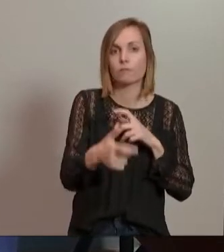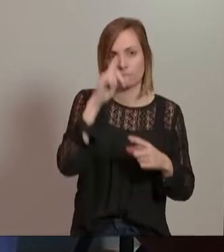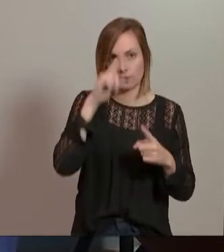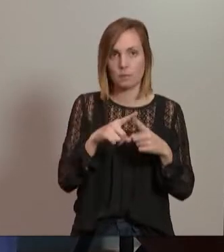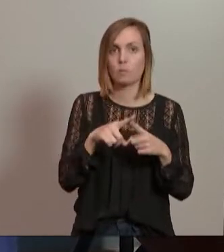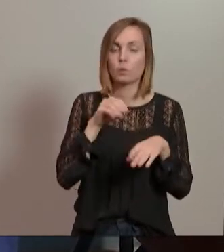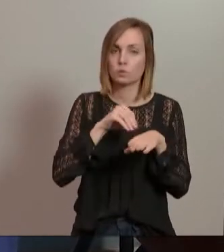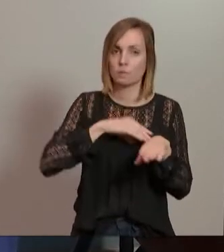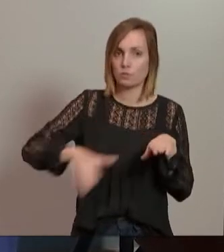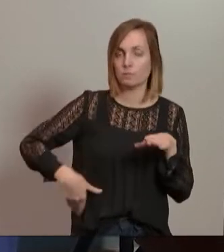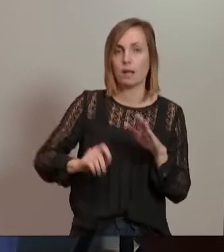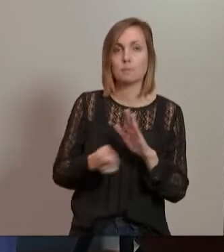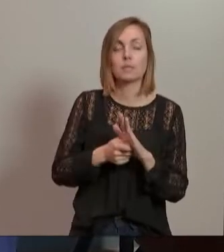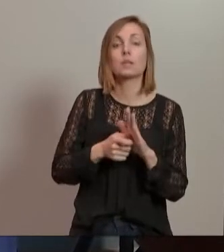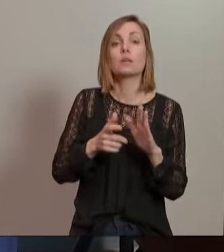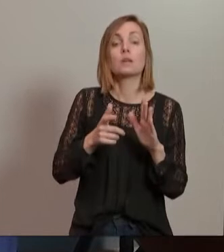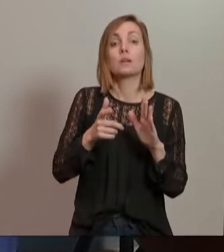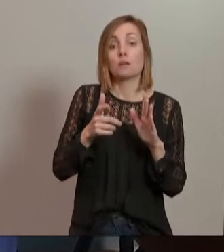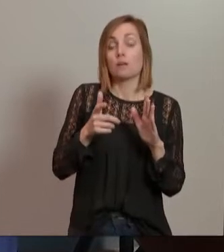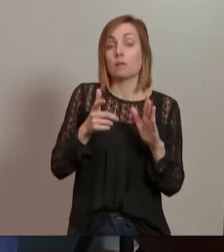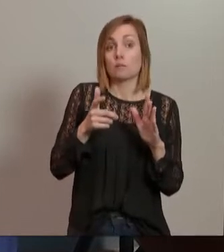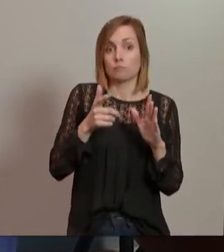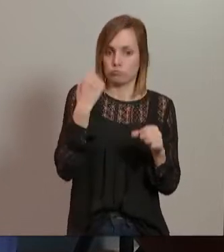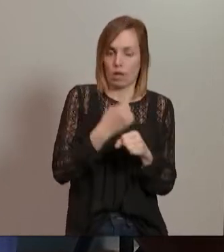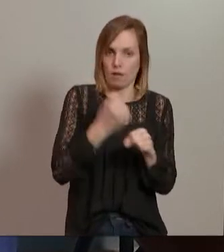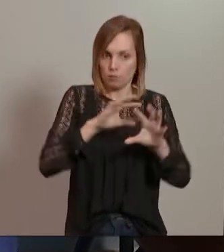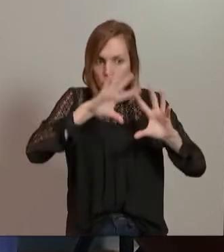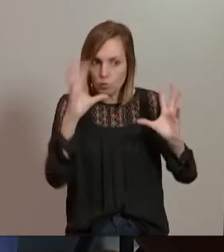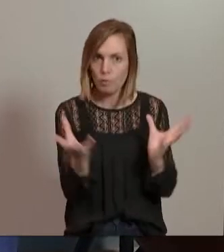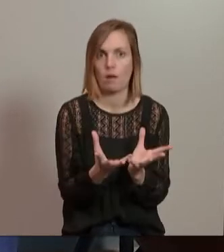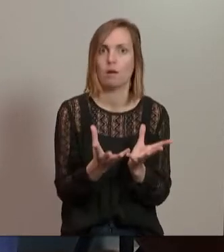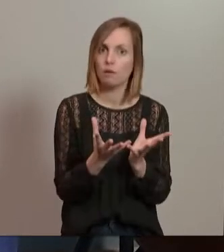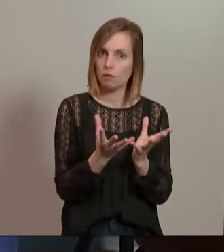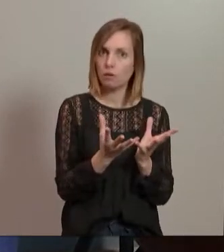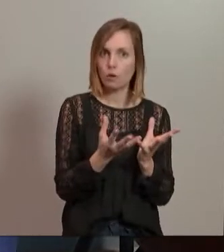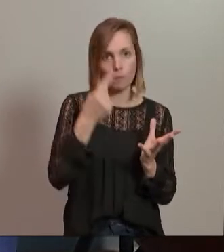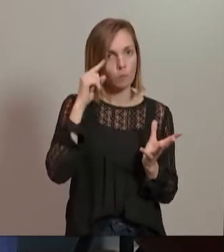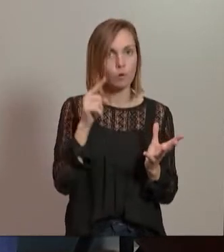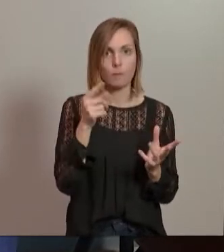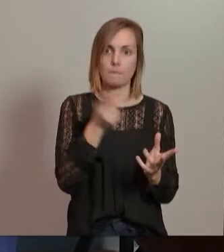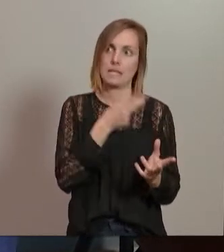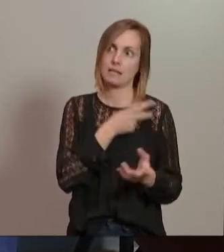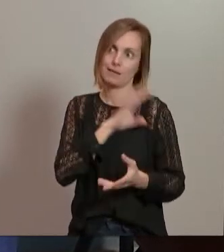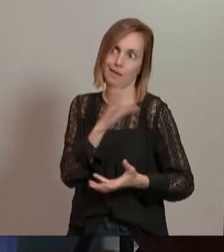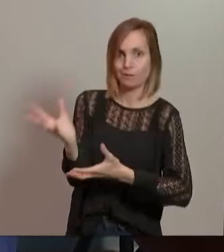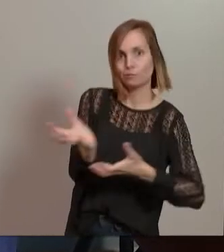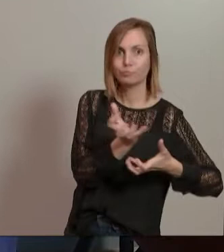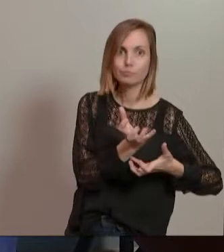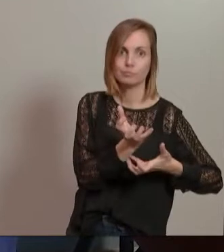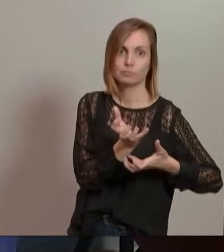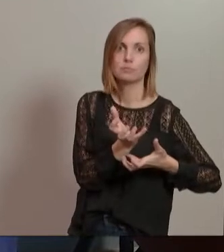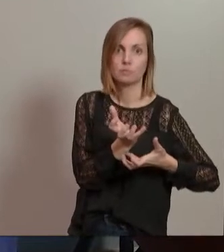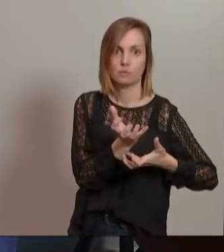déroulement du conseil municipal de soir sur le travail global et le travail de fond pour qu'il y ait une attractivité qui soit possible et